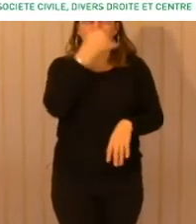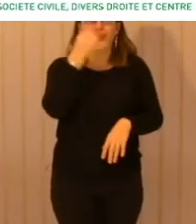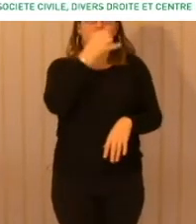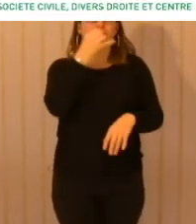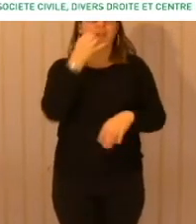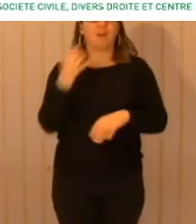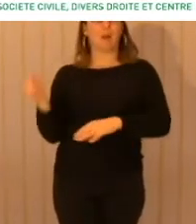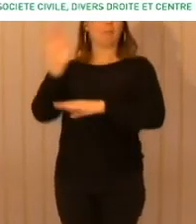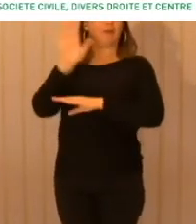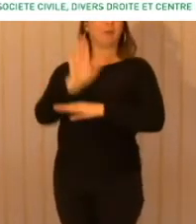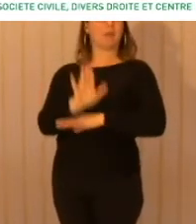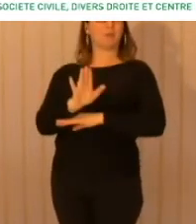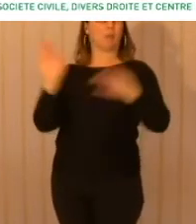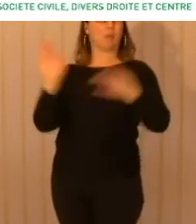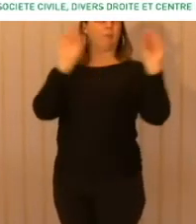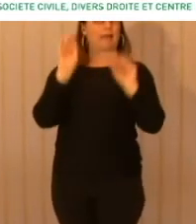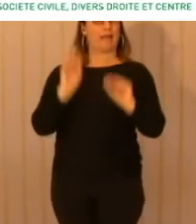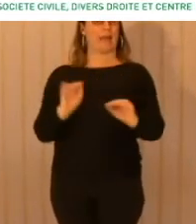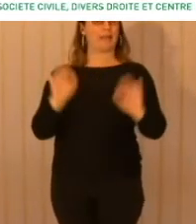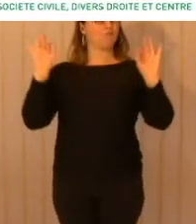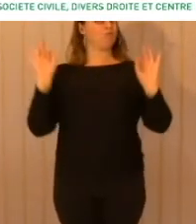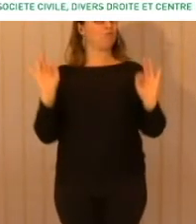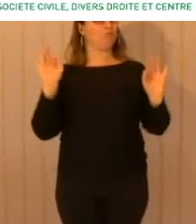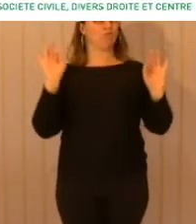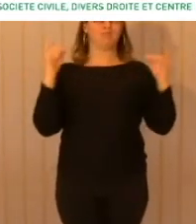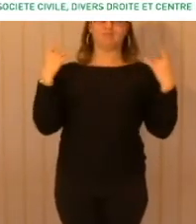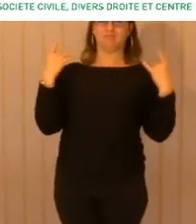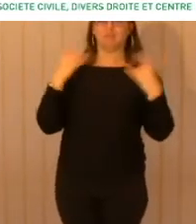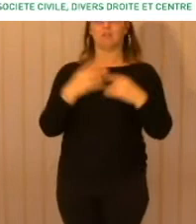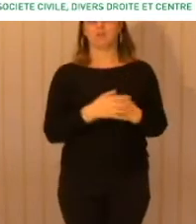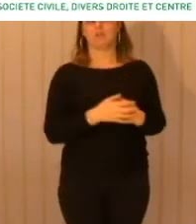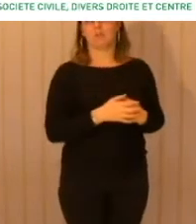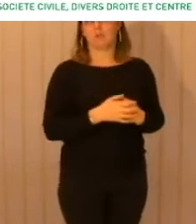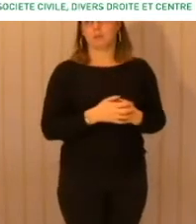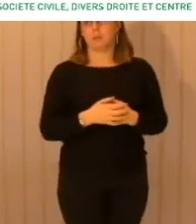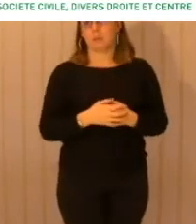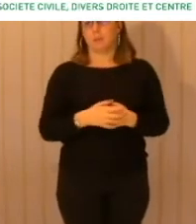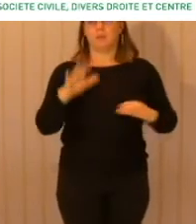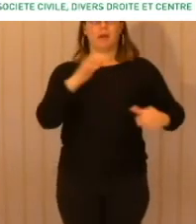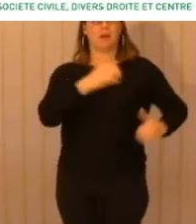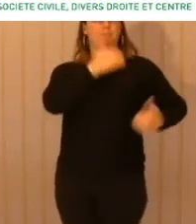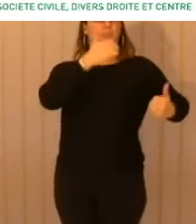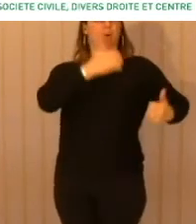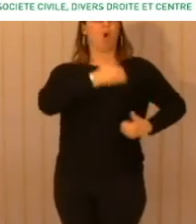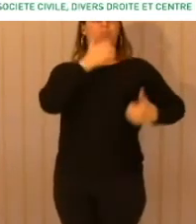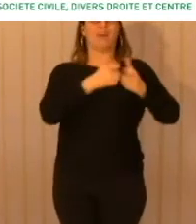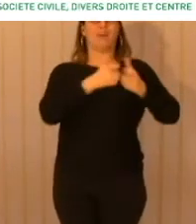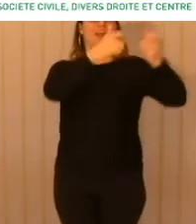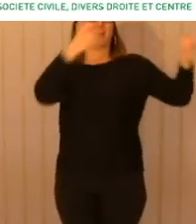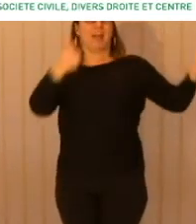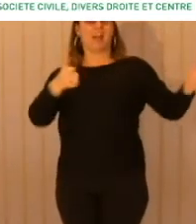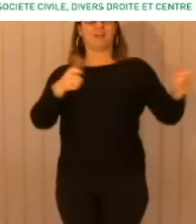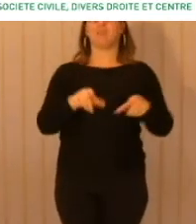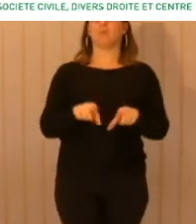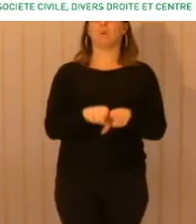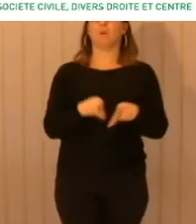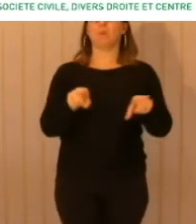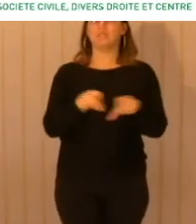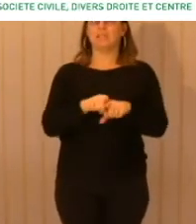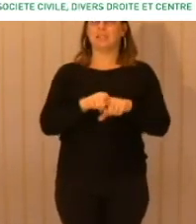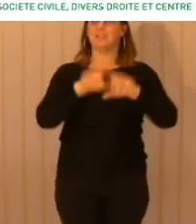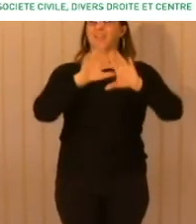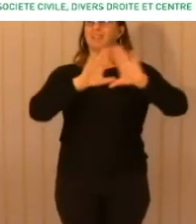de la présentation des maquettes classiques. On a connu les maquettes de la caserne de Beaune, on a connu les